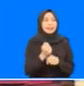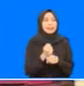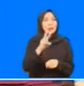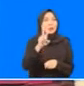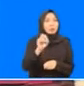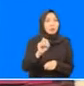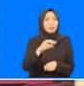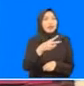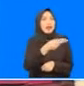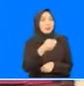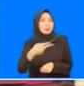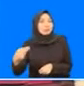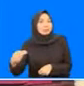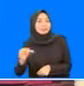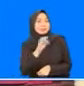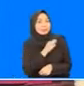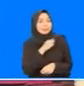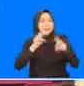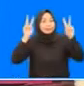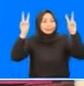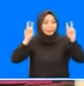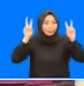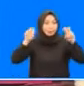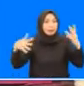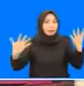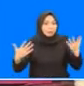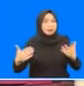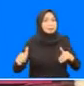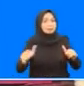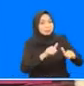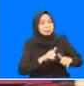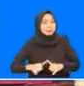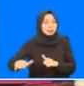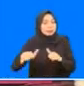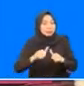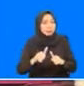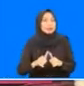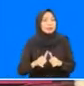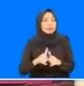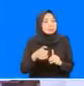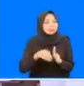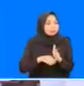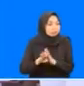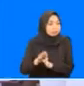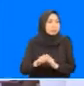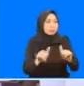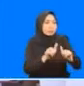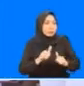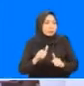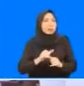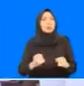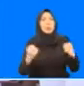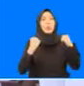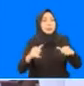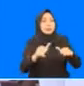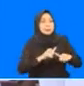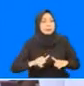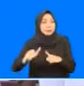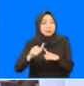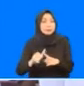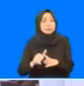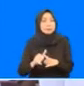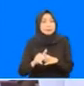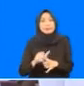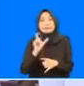ini mengangkat tema Recover Together, Recover Stronger. Gotong royong adalah poin yang